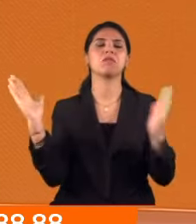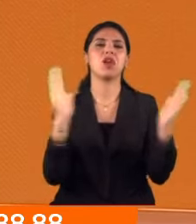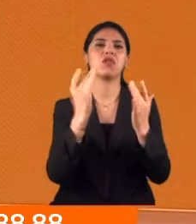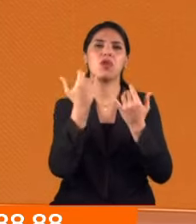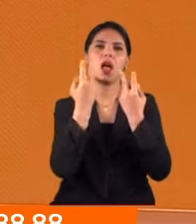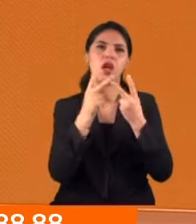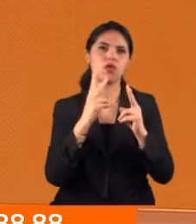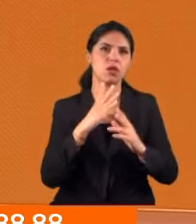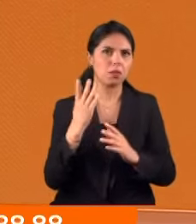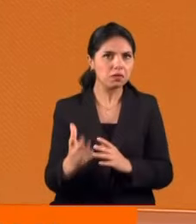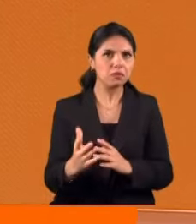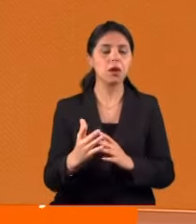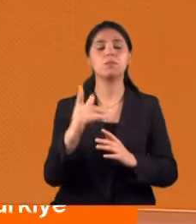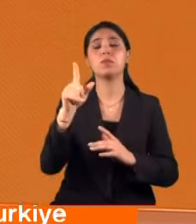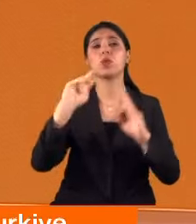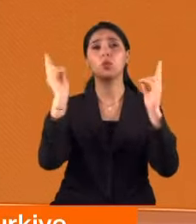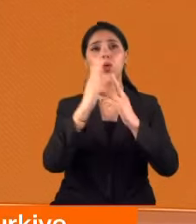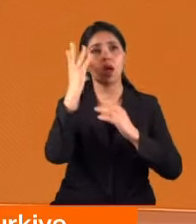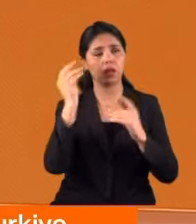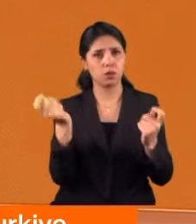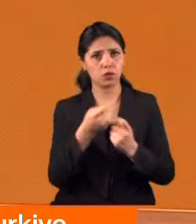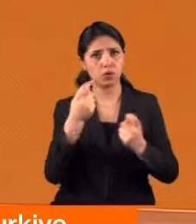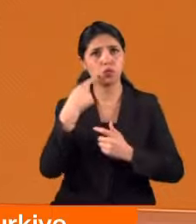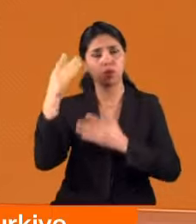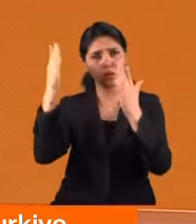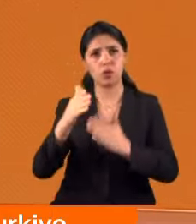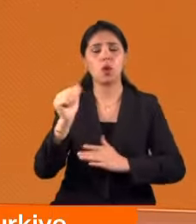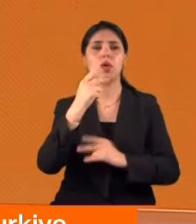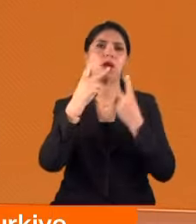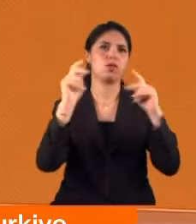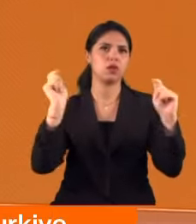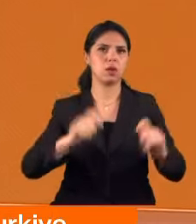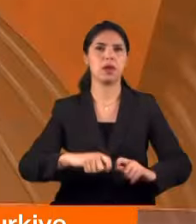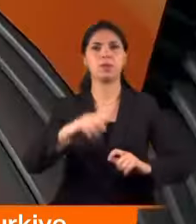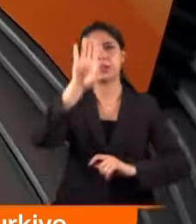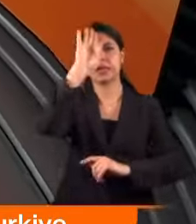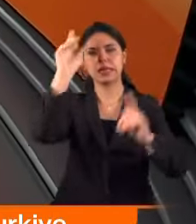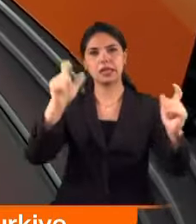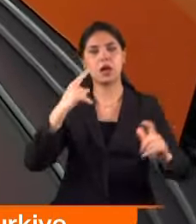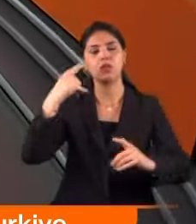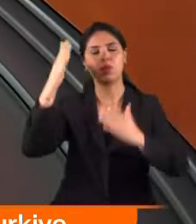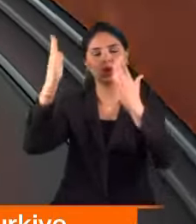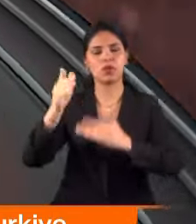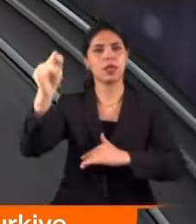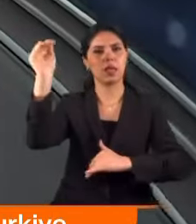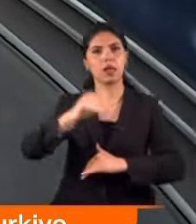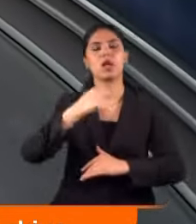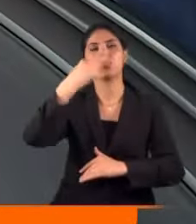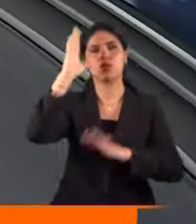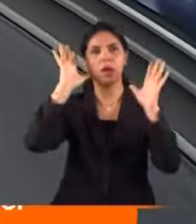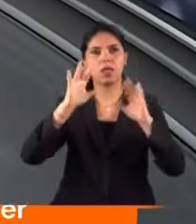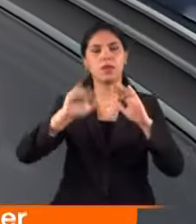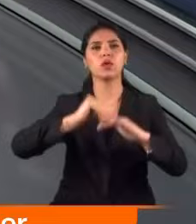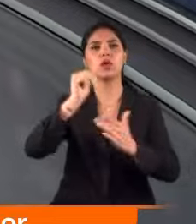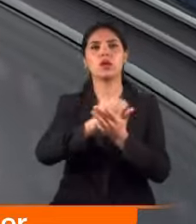Dünya olan biteni anlamaya çalışırken Cumhurbaşkanı Erdoğan'dan önemli bir açıklama geldi. İstanbul'daydı Erdoğan, Cuma namazı sonrası